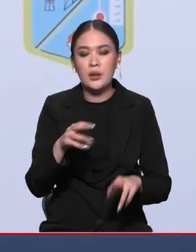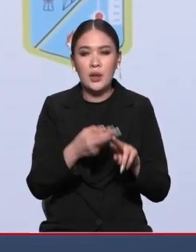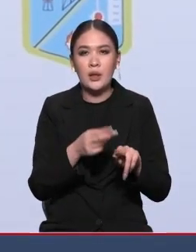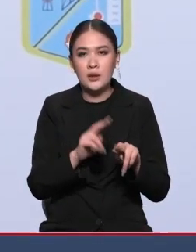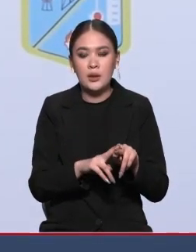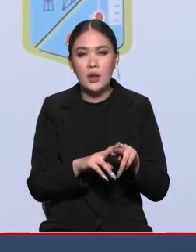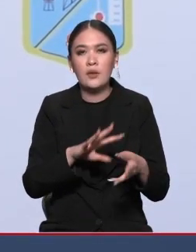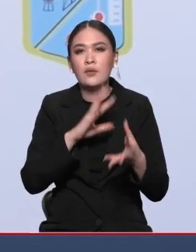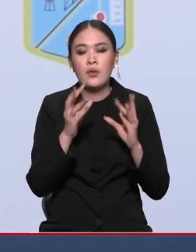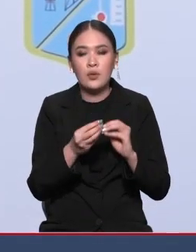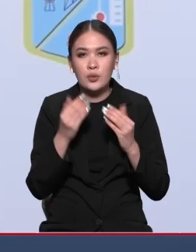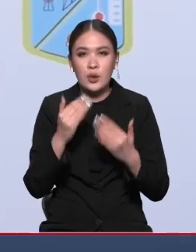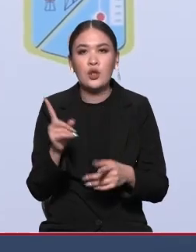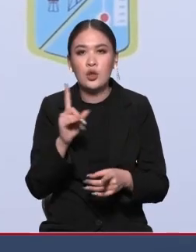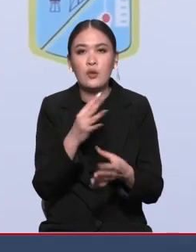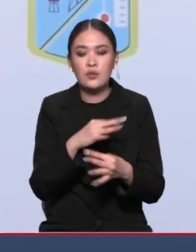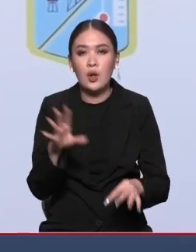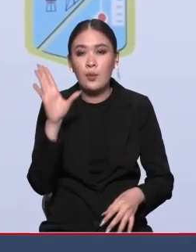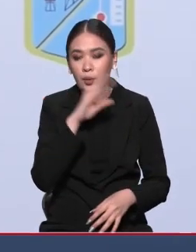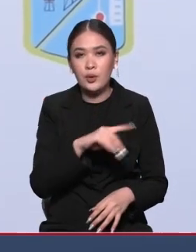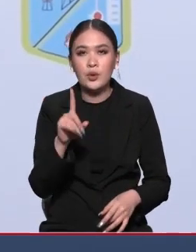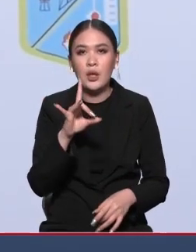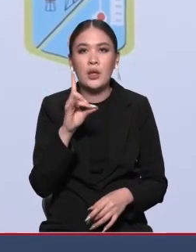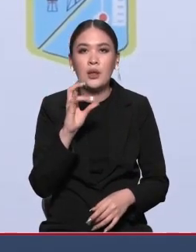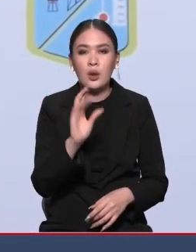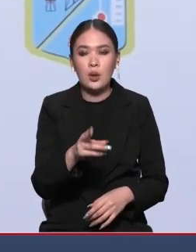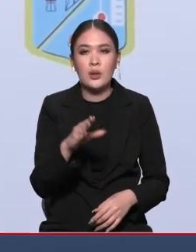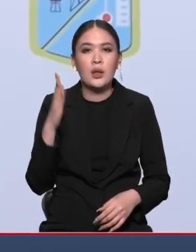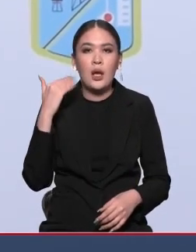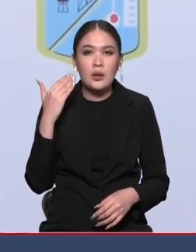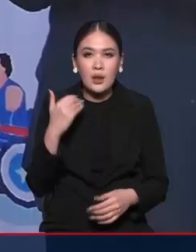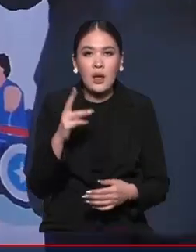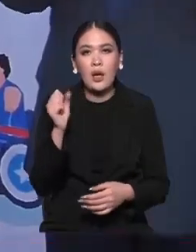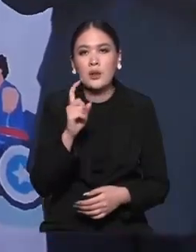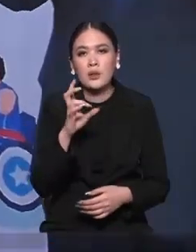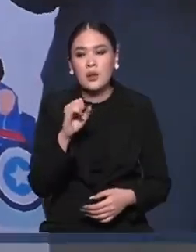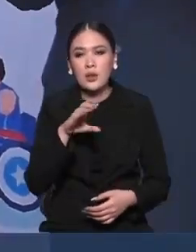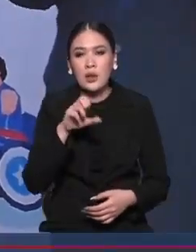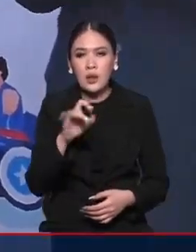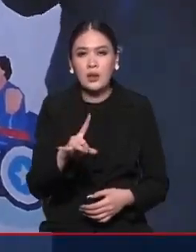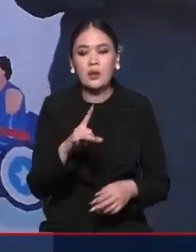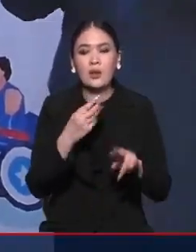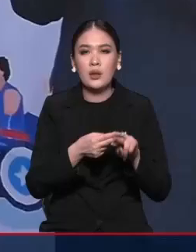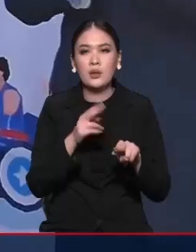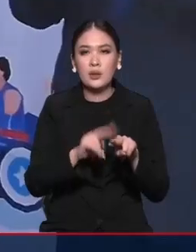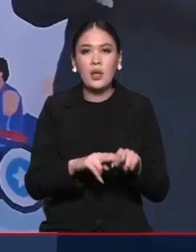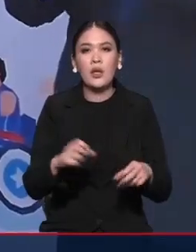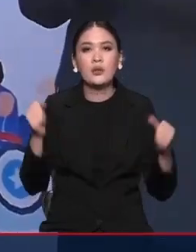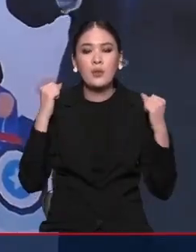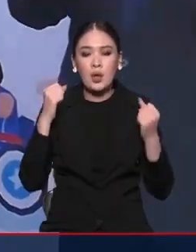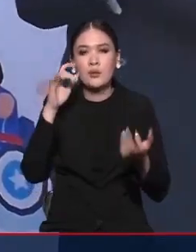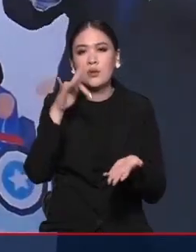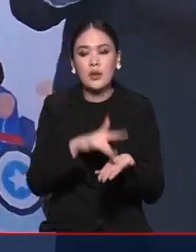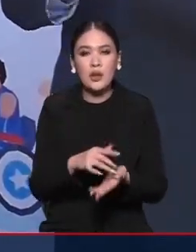института, что, конечно же, позволяет нам выходить на рынок Татарстана, на Краснодарский край. В Жаноузене также открыли спортивный центр